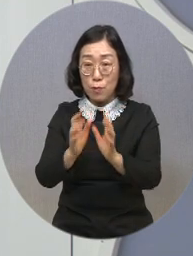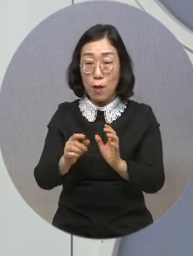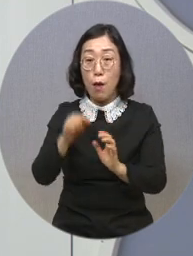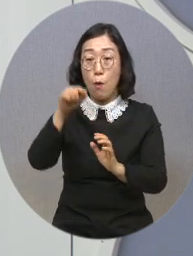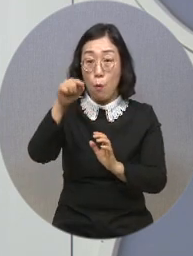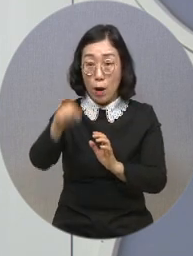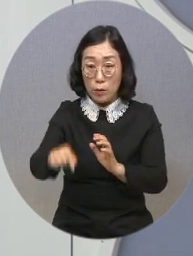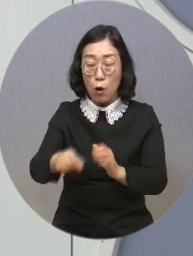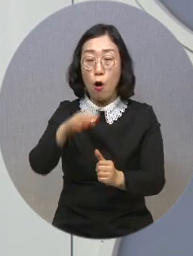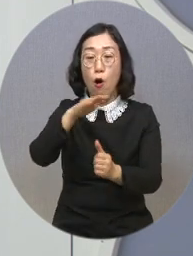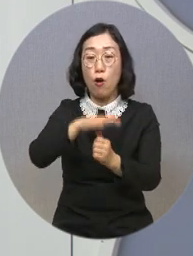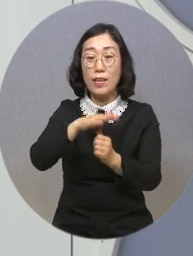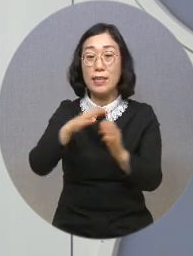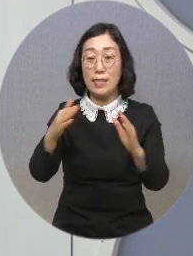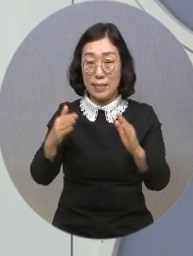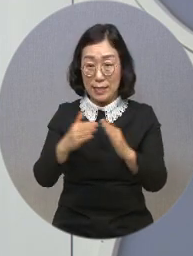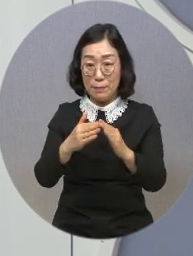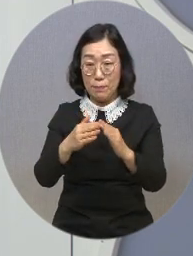어린이집부터 그